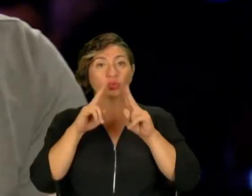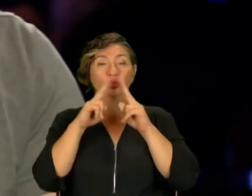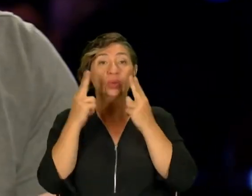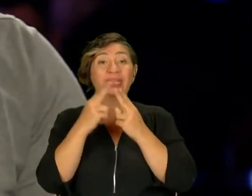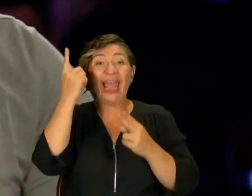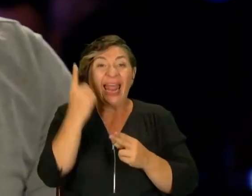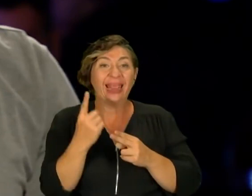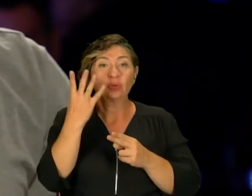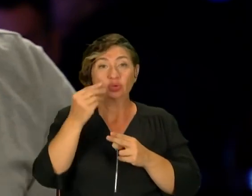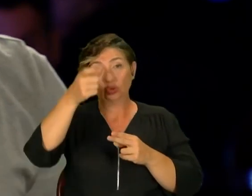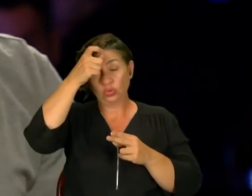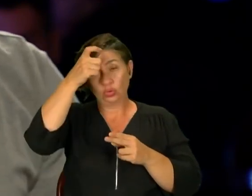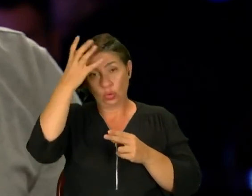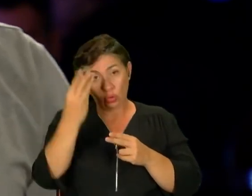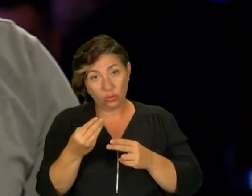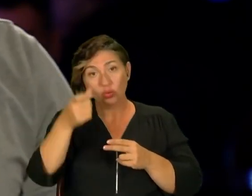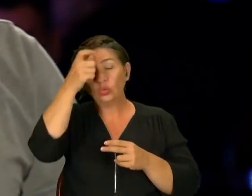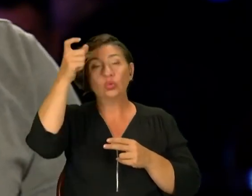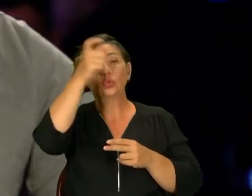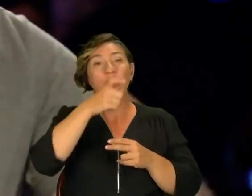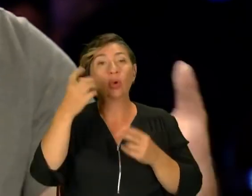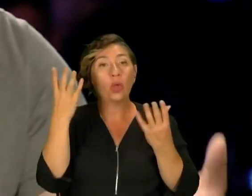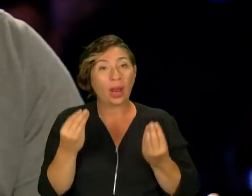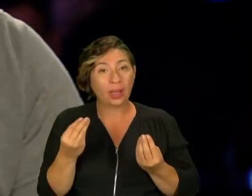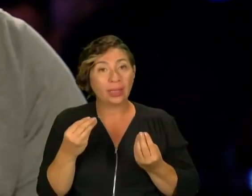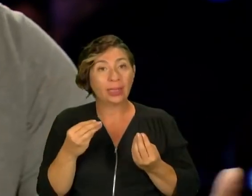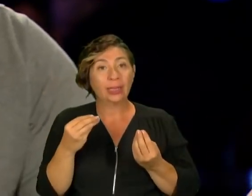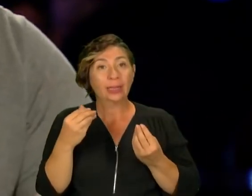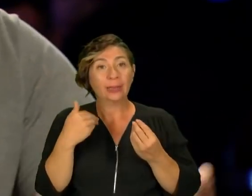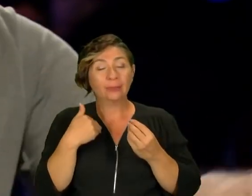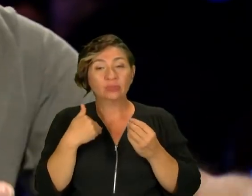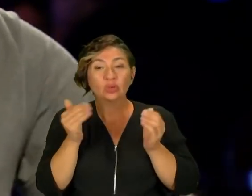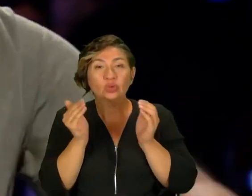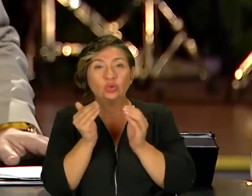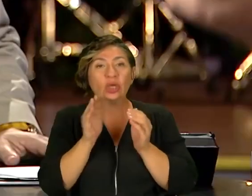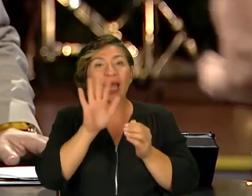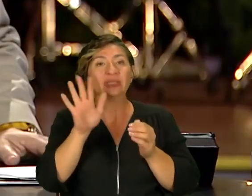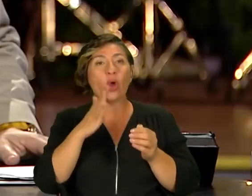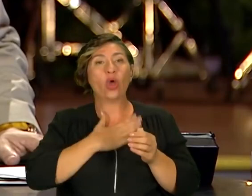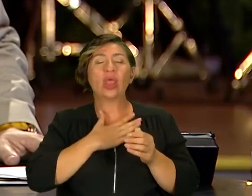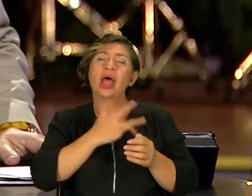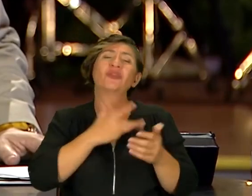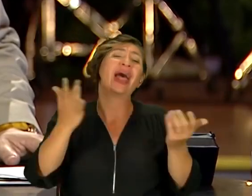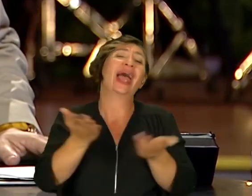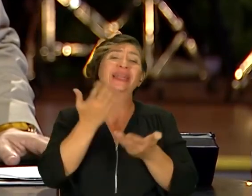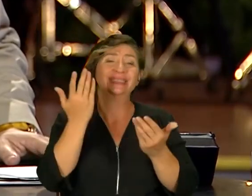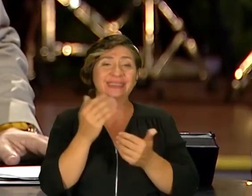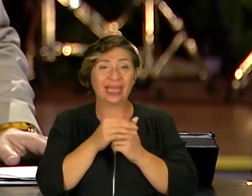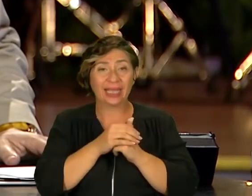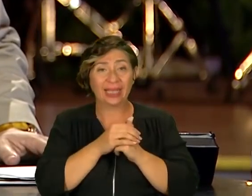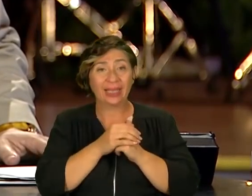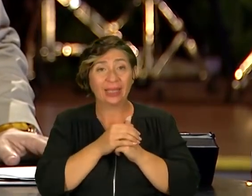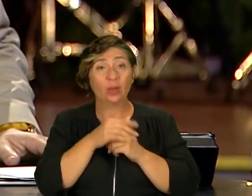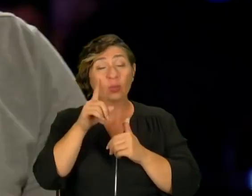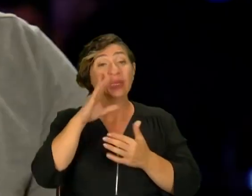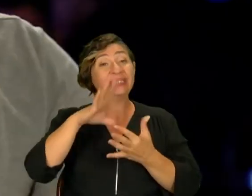bir ilk olsun. Türkiye olarak işte bize küçük Asya diyorlar, ön Asya diyorlar, Anadolu diyor, her neyse.